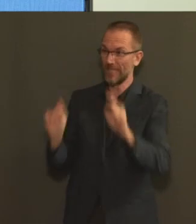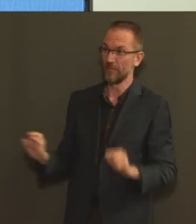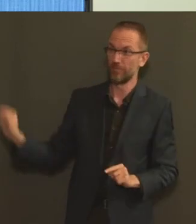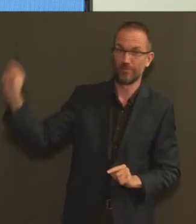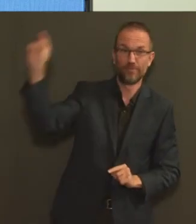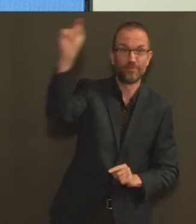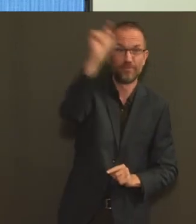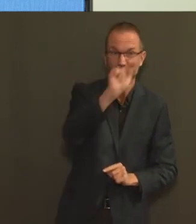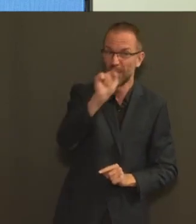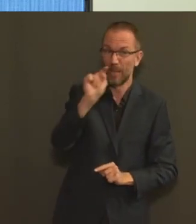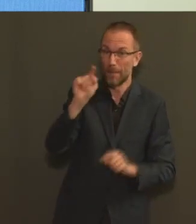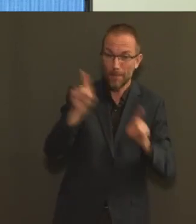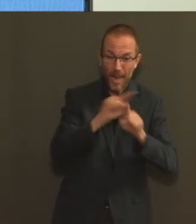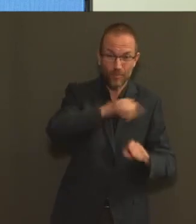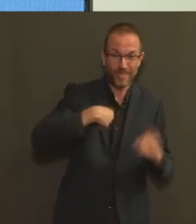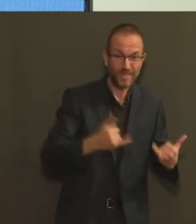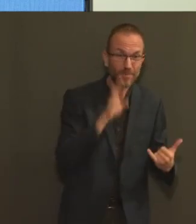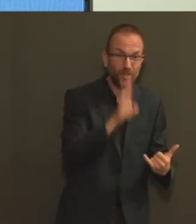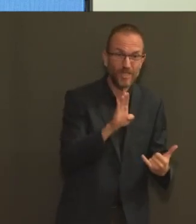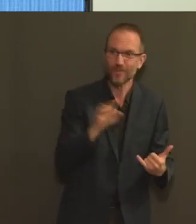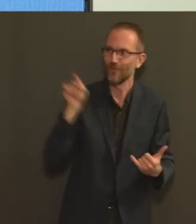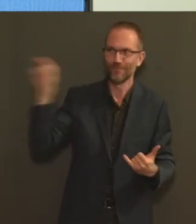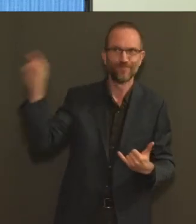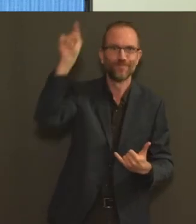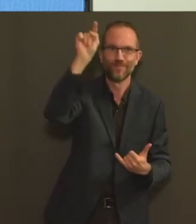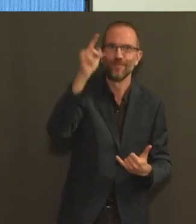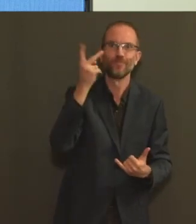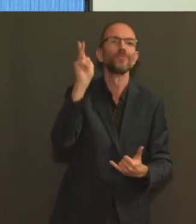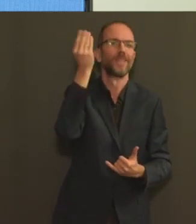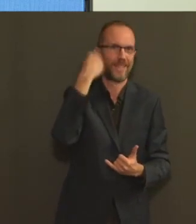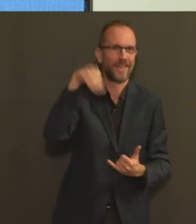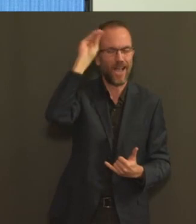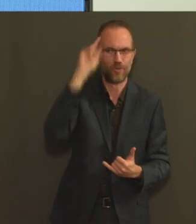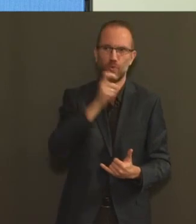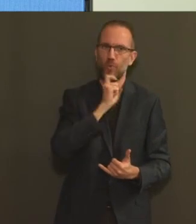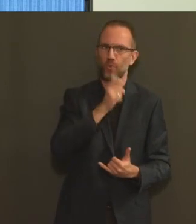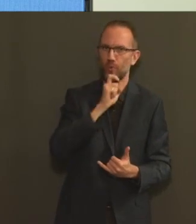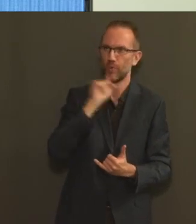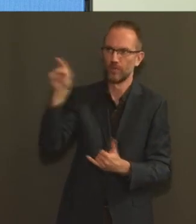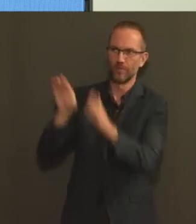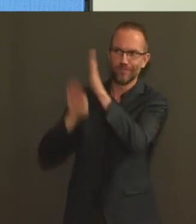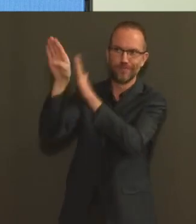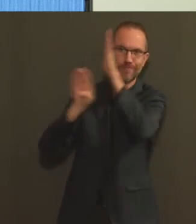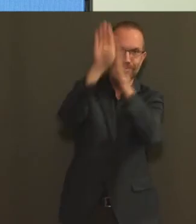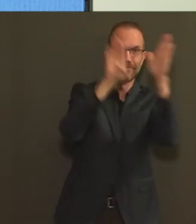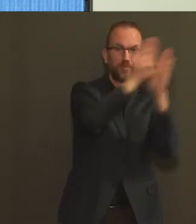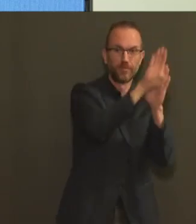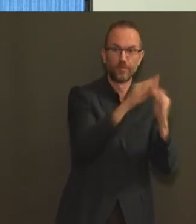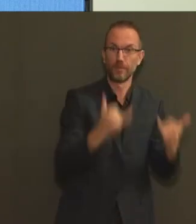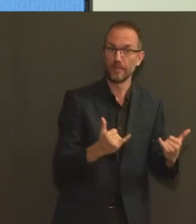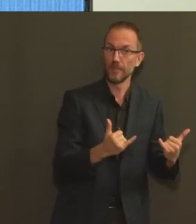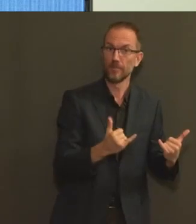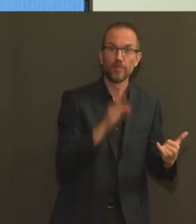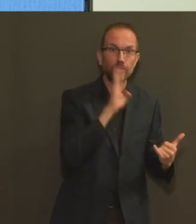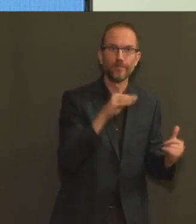circonstances et vivent des moments, pour certains d'entre eux, nettement moins favorables. Et ceci, malgré les mêmes vacances de Noël